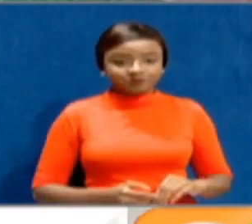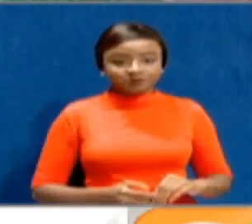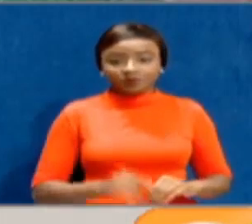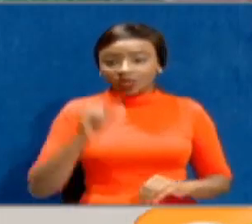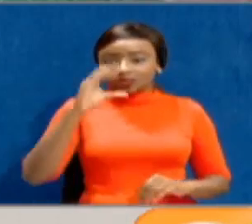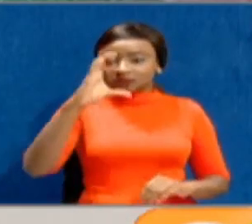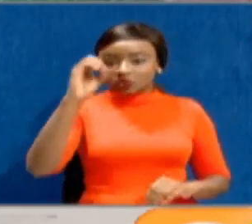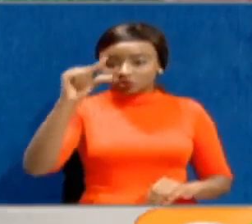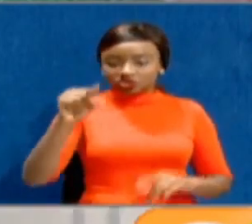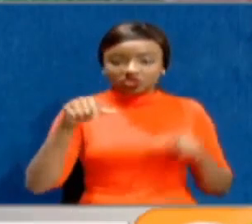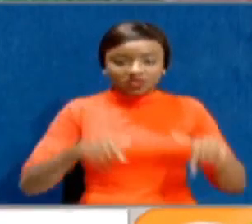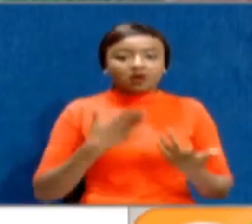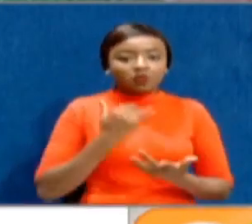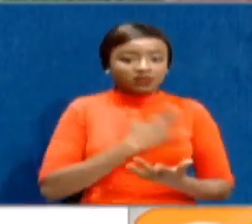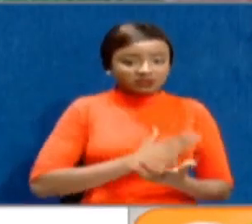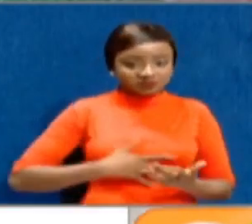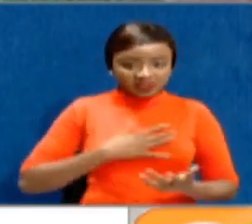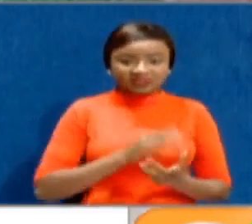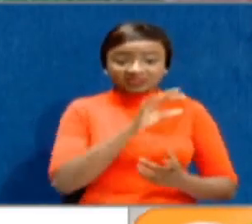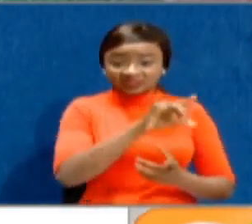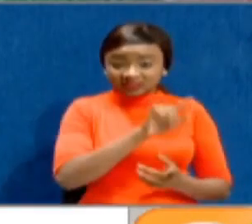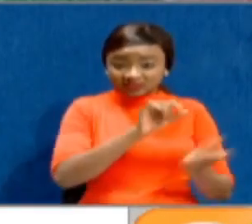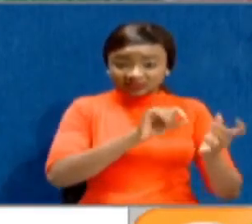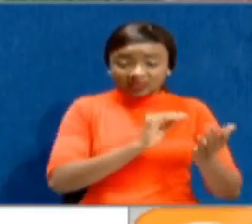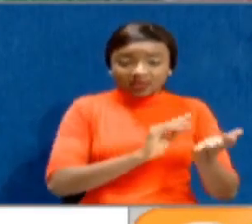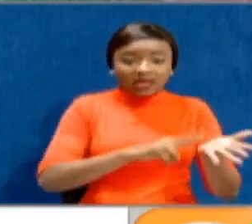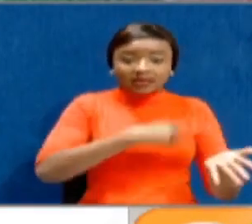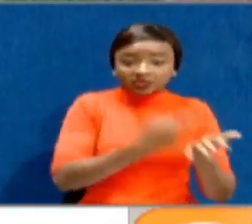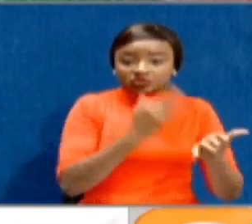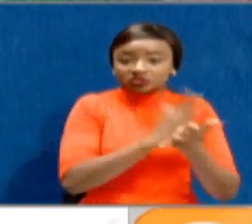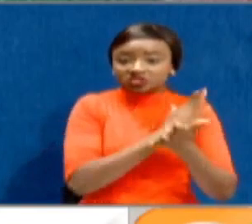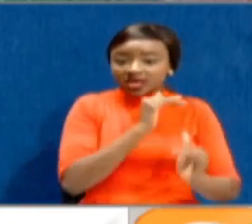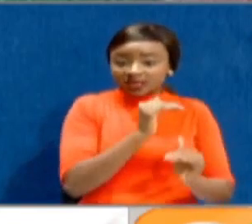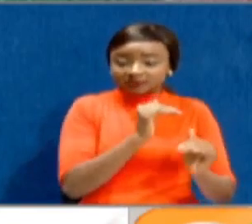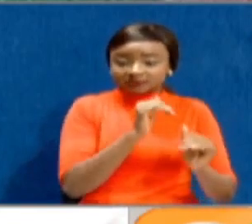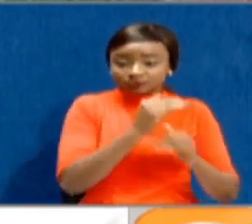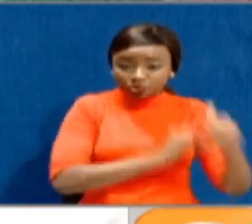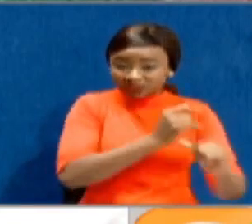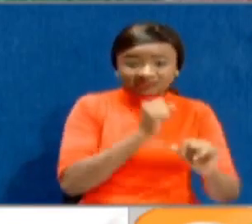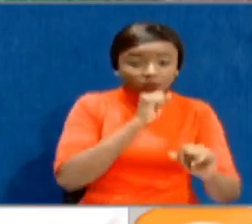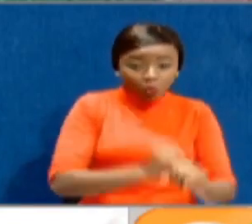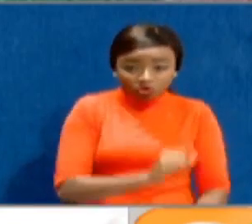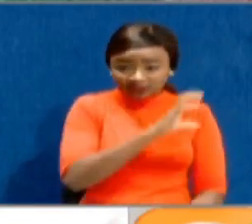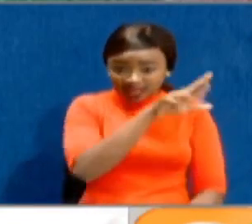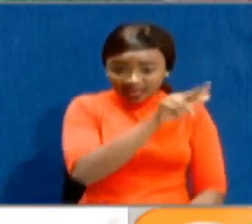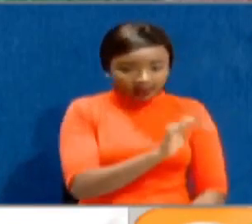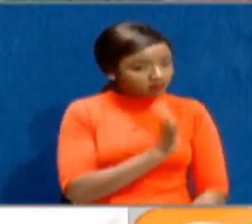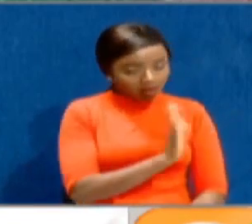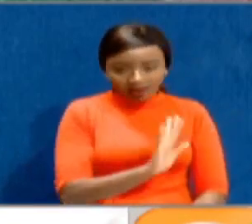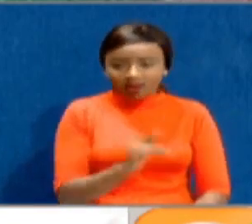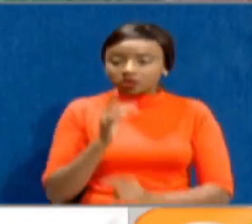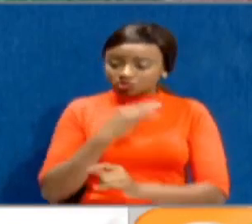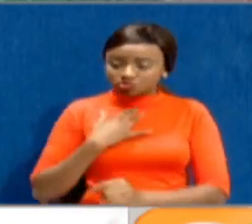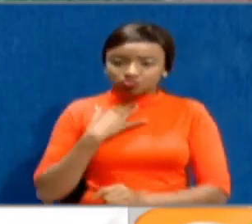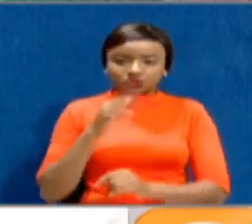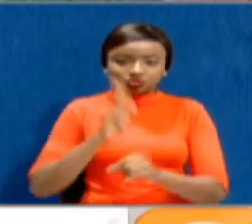Baraza la magavana sasa linataka mfumo wa zamani wa ugavi wa mapato kutumika katika mchakato wa kutoa fedha kwa kaunti. Mwenyekiti wa baraza la